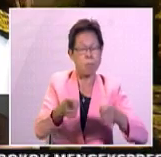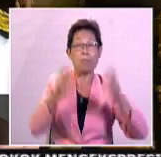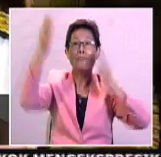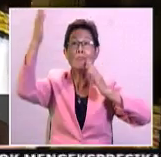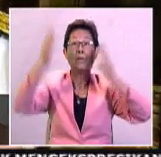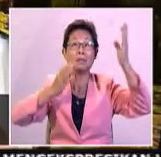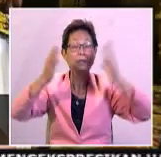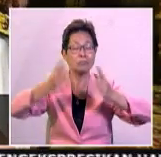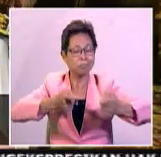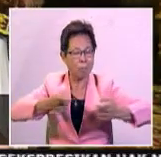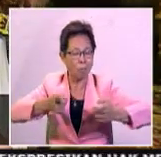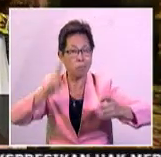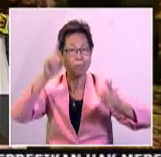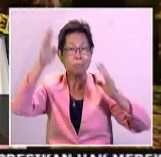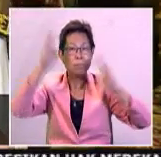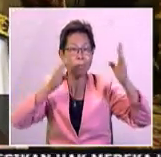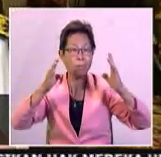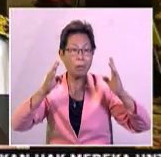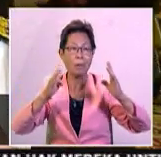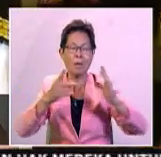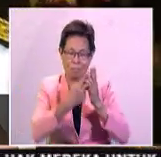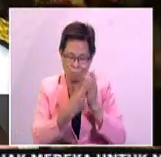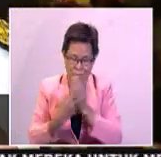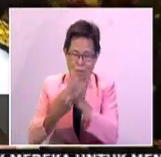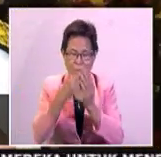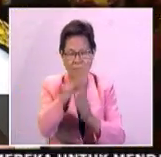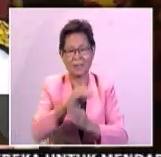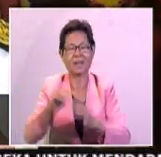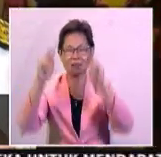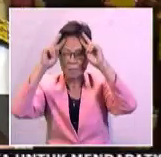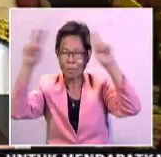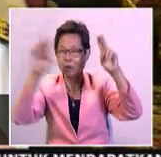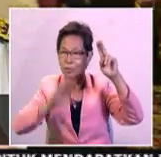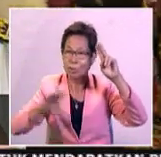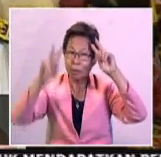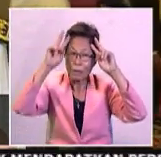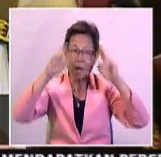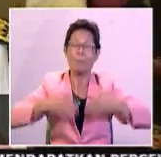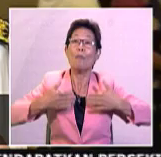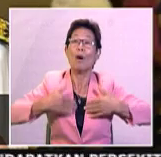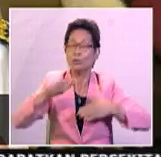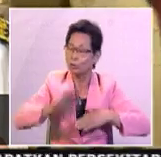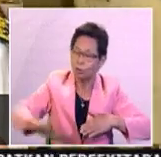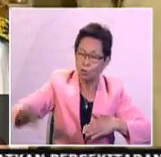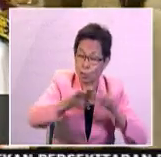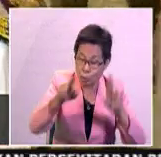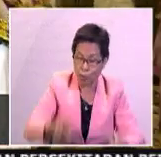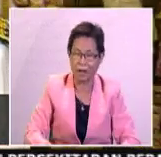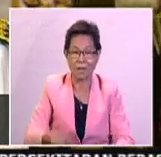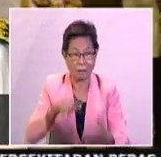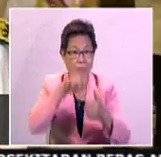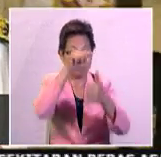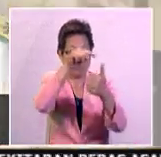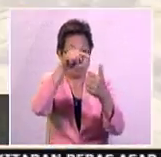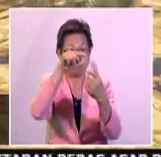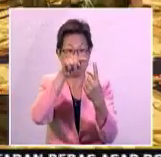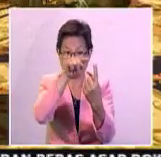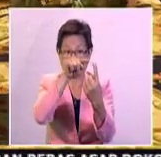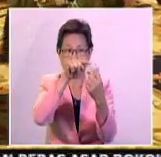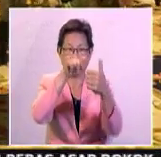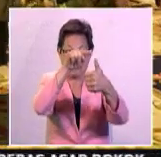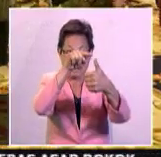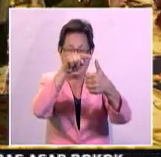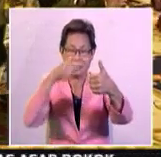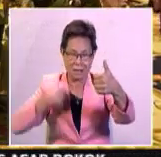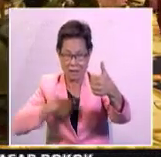ini memastikan adanya perpaduan dan kesejahteraan semua rakyat. Jadi itulah satu perkara yang memang kita akan beri keutamaan. Kita